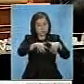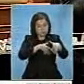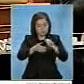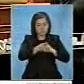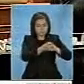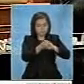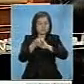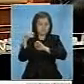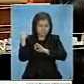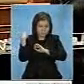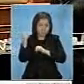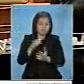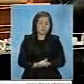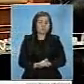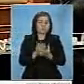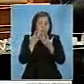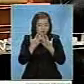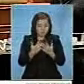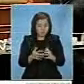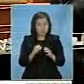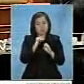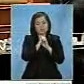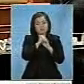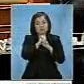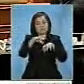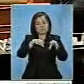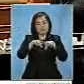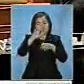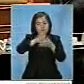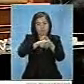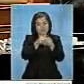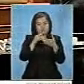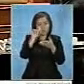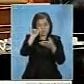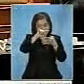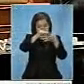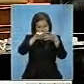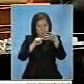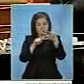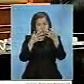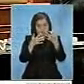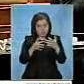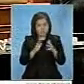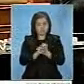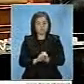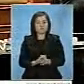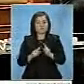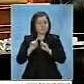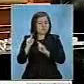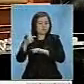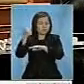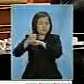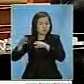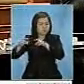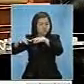นะครับดังนั้นการดำเนินการที่ดูเหมือนในการอภิปรายจะยังคงจับประเด็นไม่ชัดเจนนั้นน